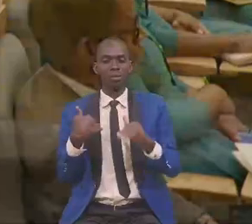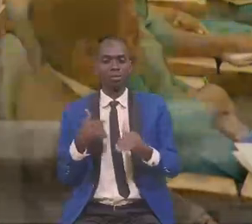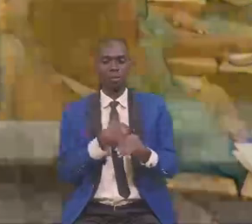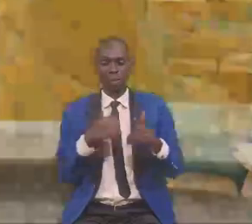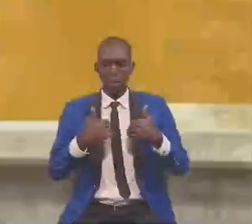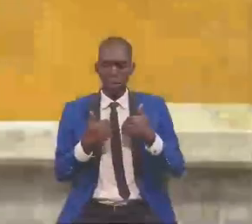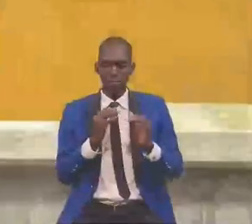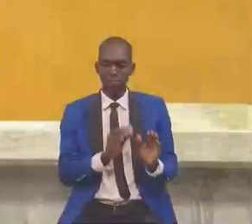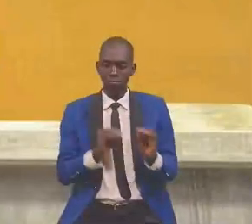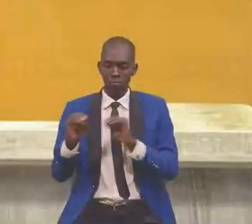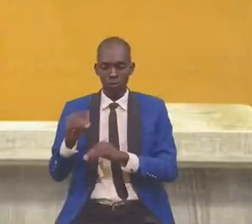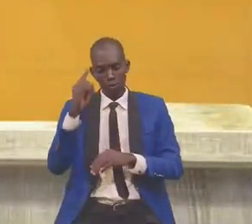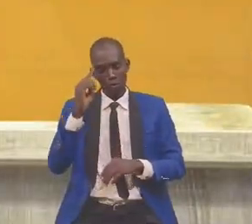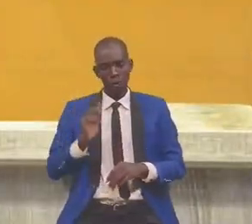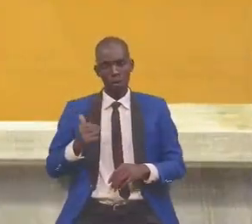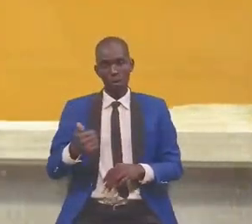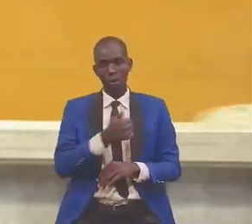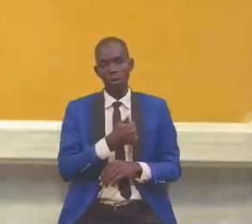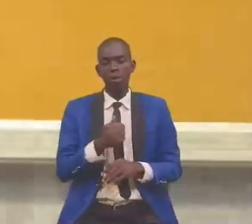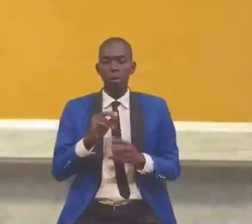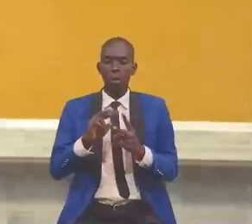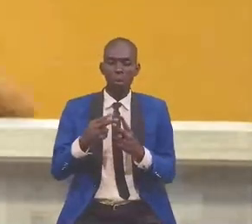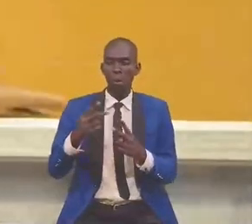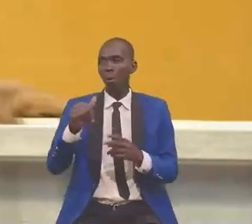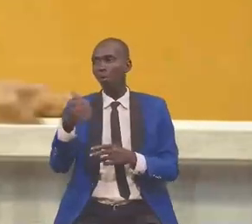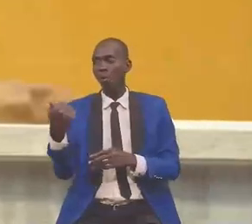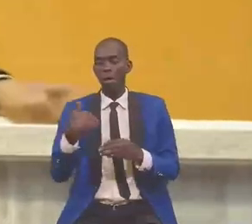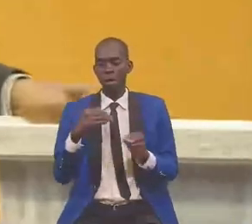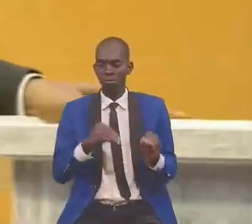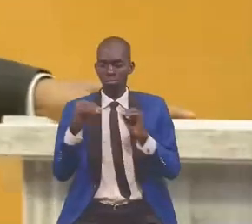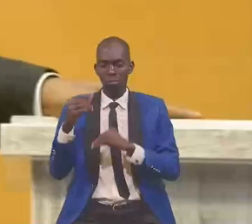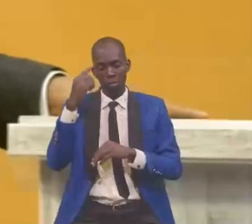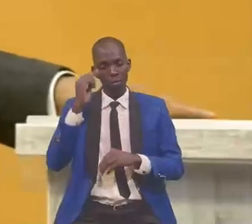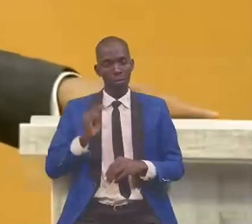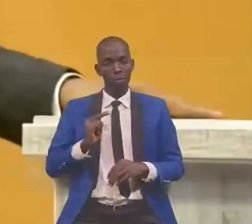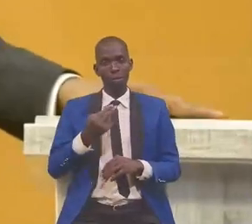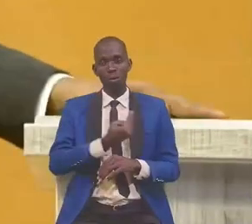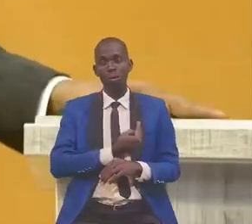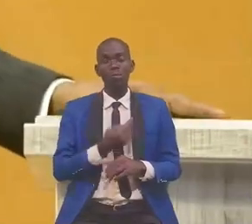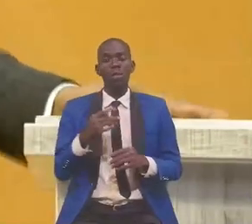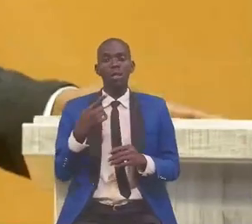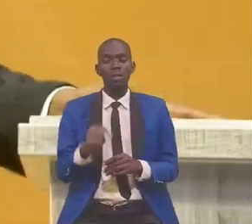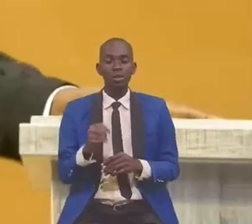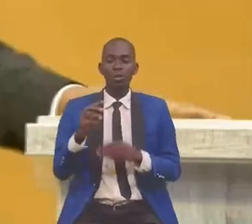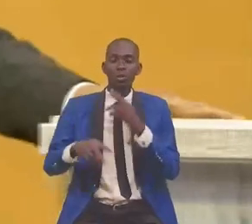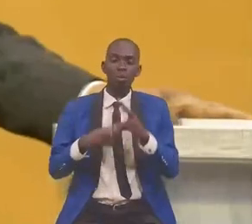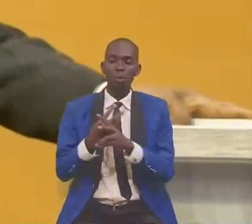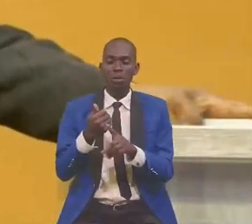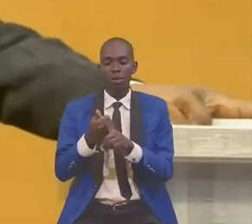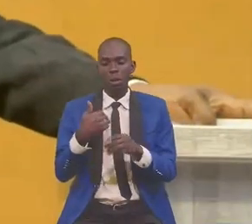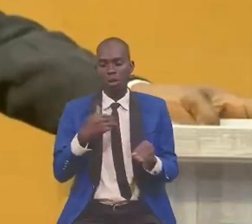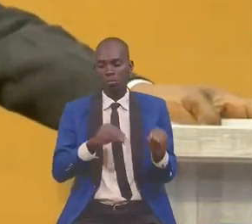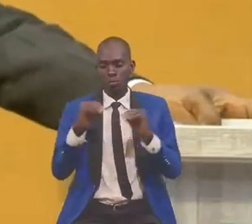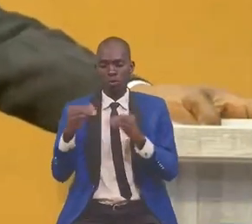autres ont fixées et les limites que le monde s'est fixées. Ne venez pas ici.